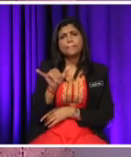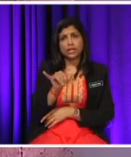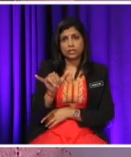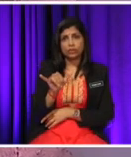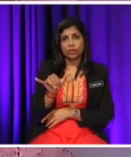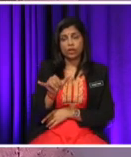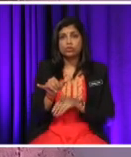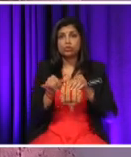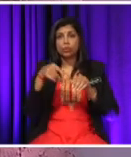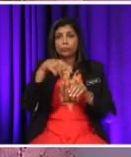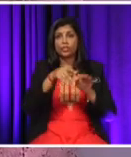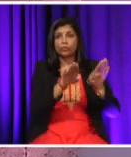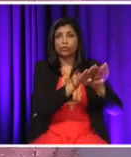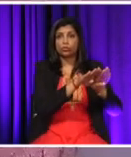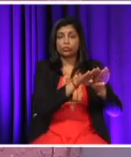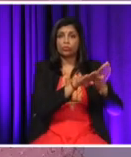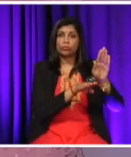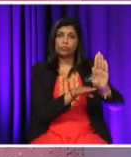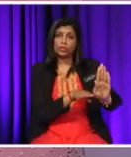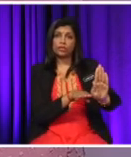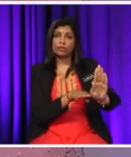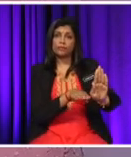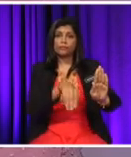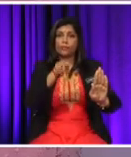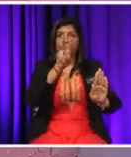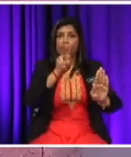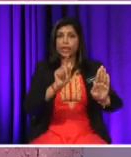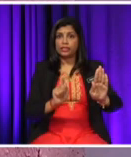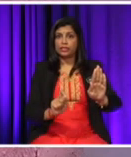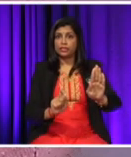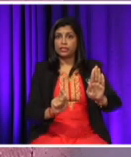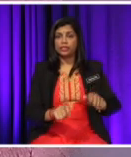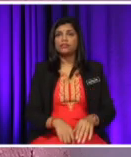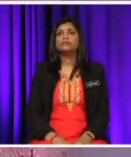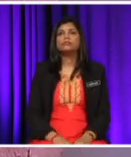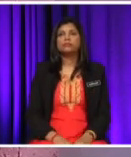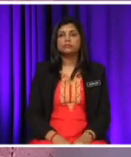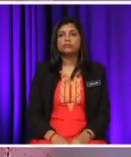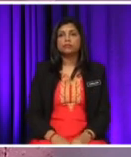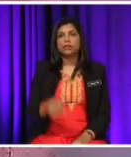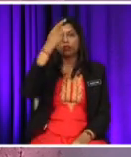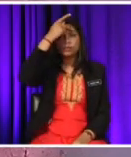itu senang rumus diamalkan